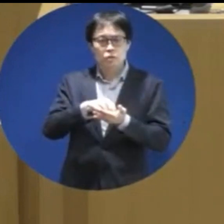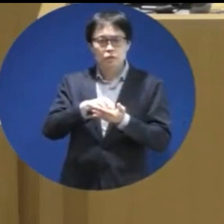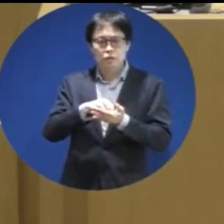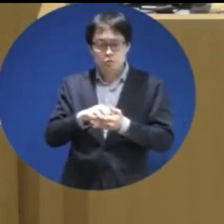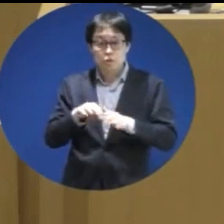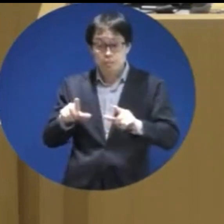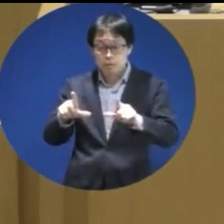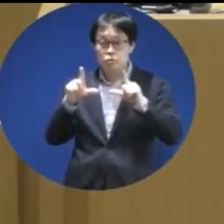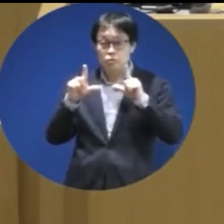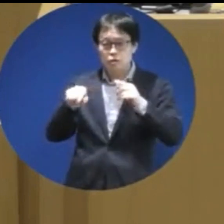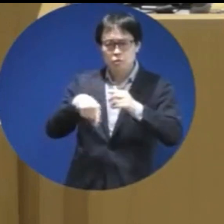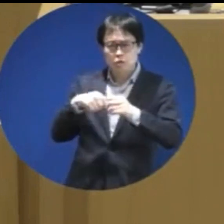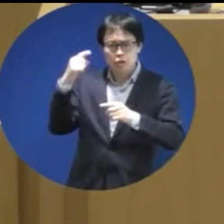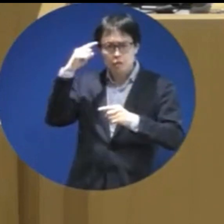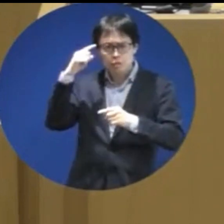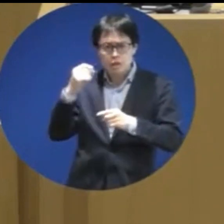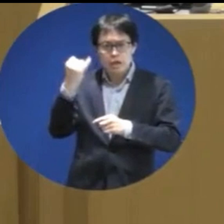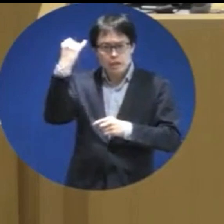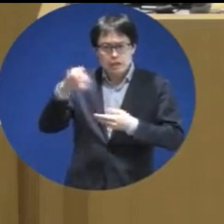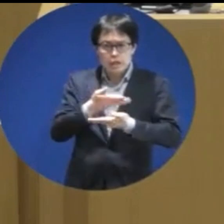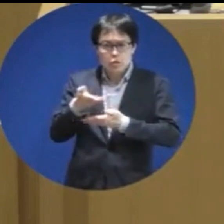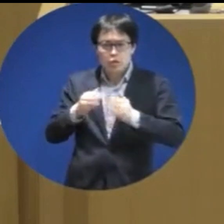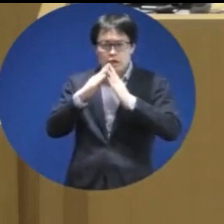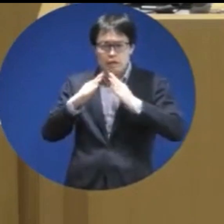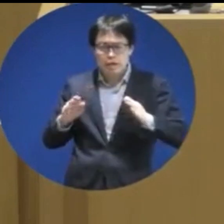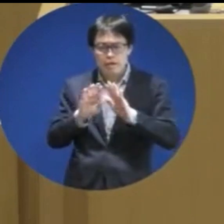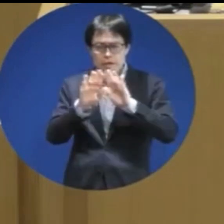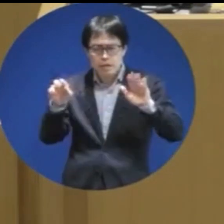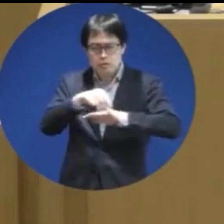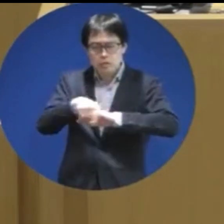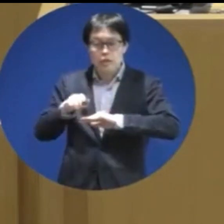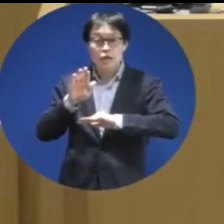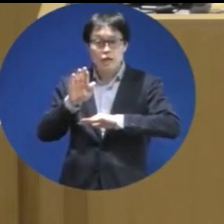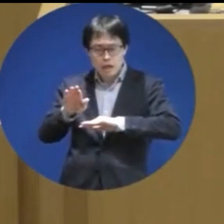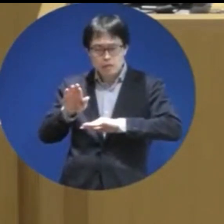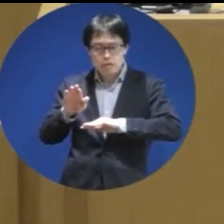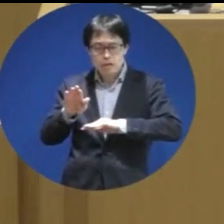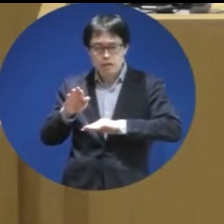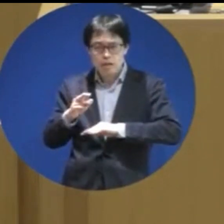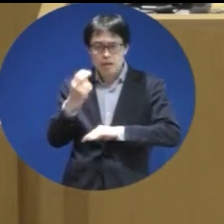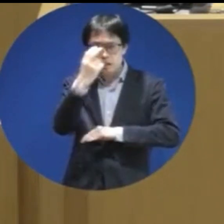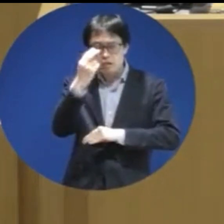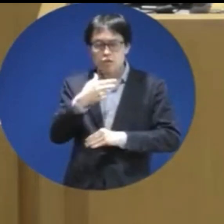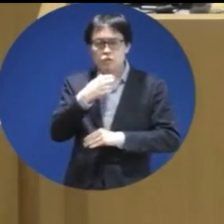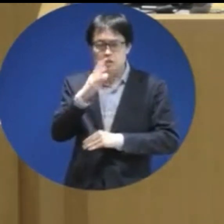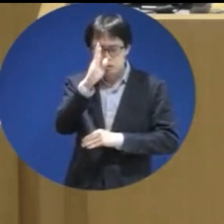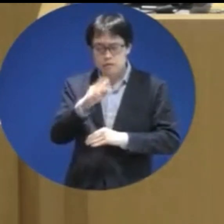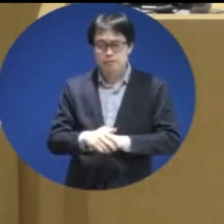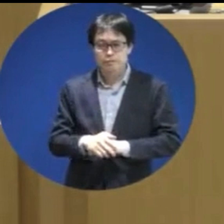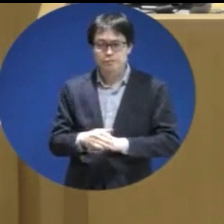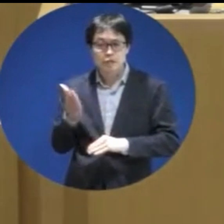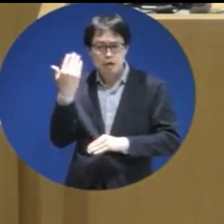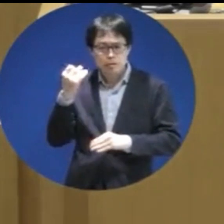の答弁から考えるに、意見交換会は開催されるというふうに考えていいのかどうか確認させていただければと思います。また